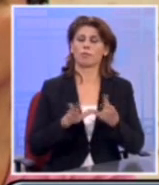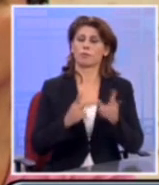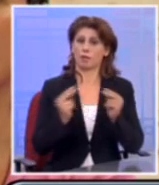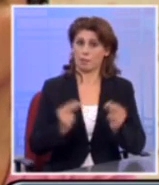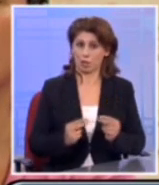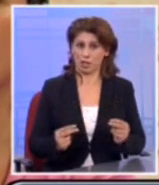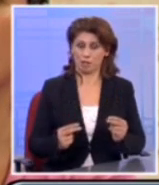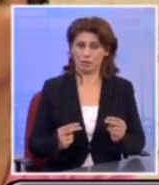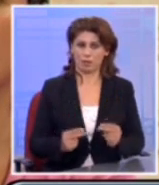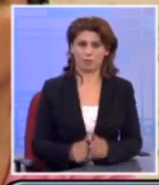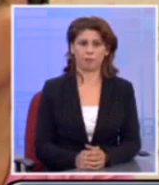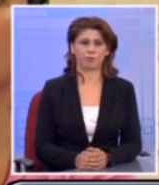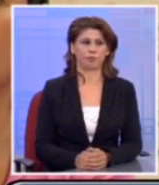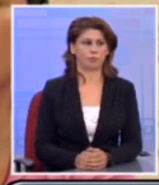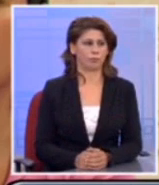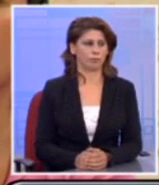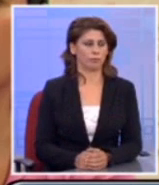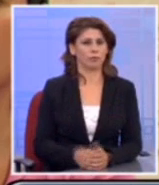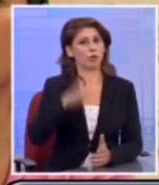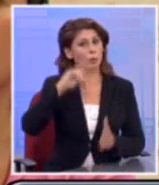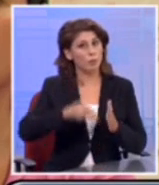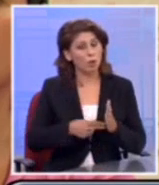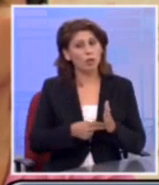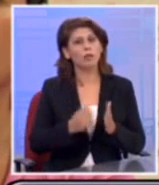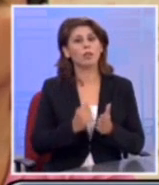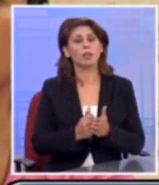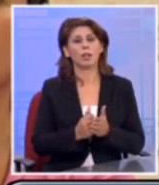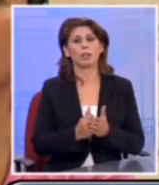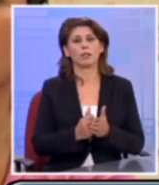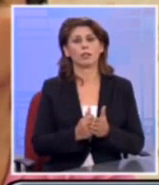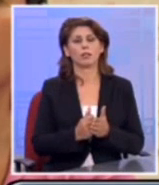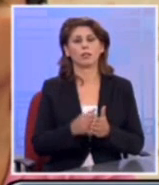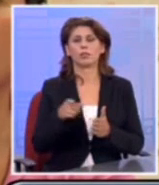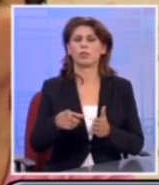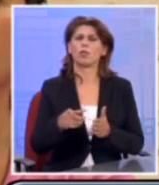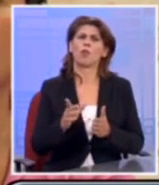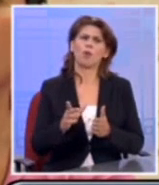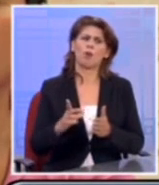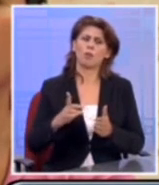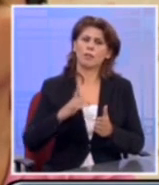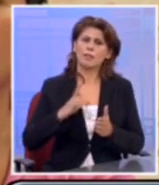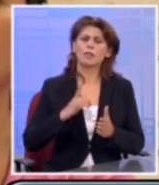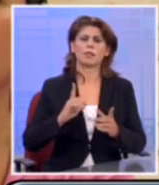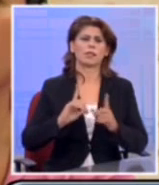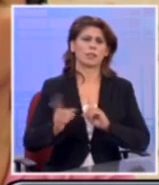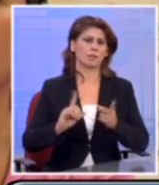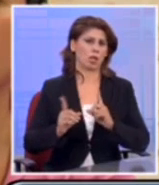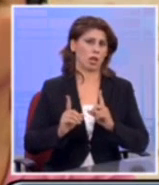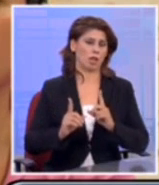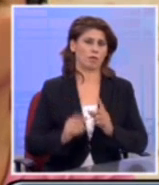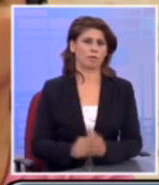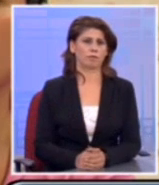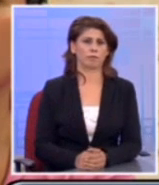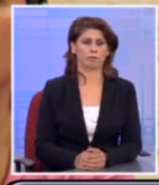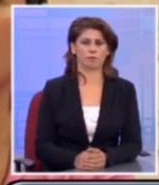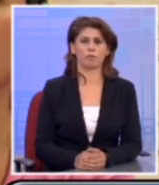επιπτώσεις του Μνημονίου και του standing arrangement το οποίο ήταν